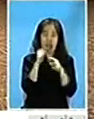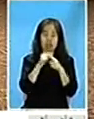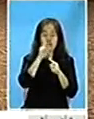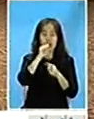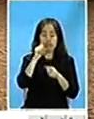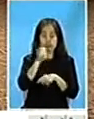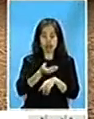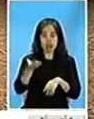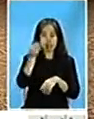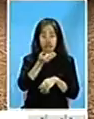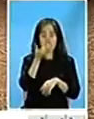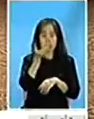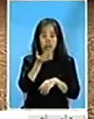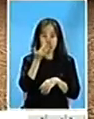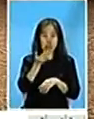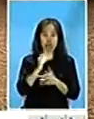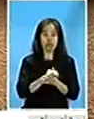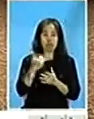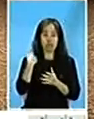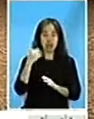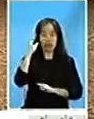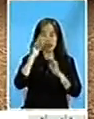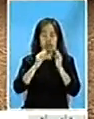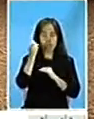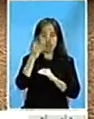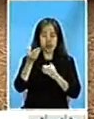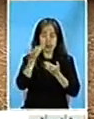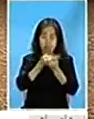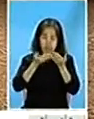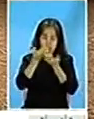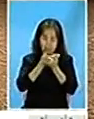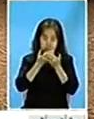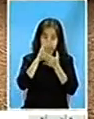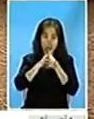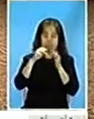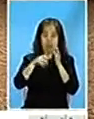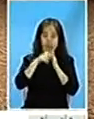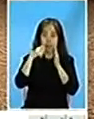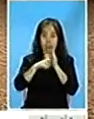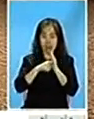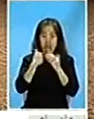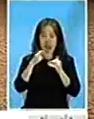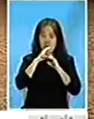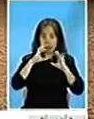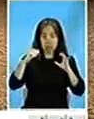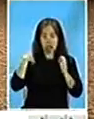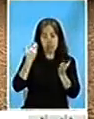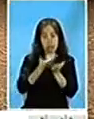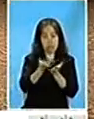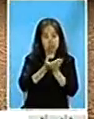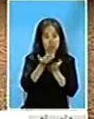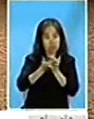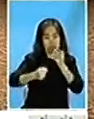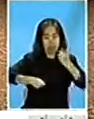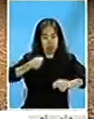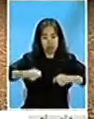าขอให้เสียงส่วนใหญ่นะคะพิจารณางบประมาณด้วยเหตุด้วยผลรัฐบาลมือเติบสุรุ่ยสุร่